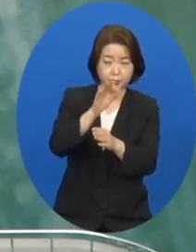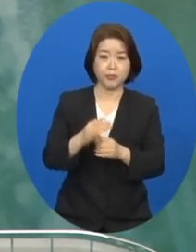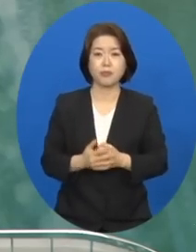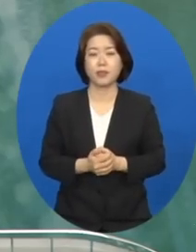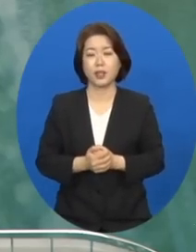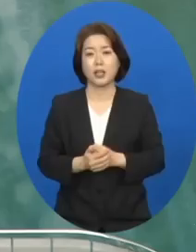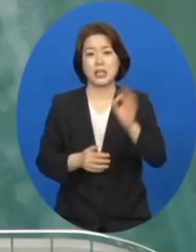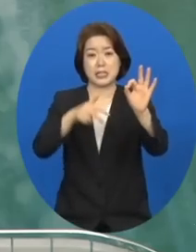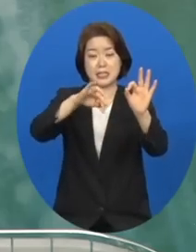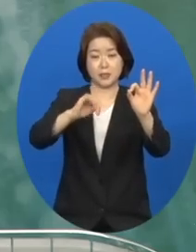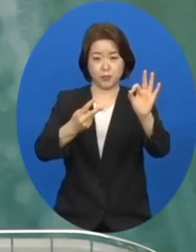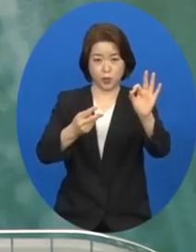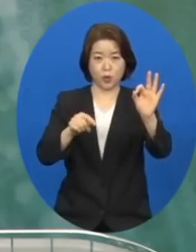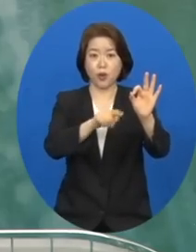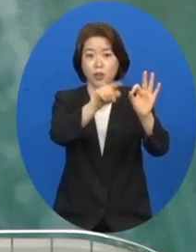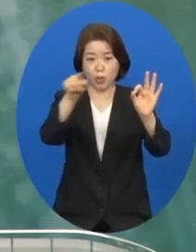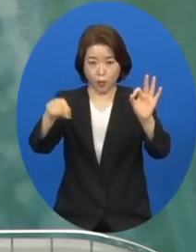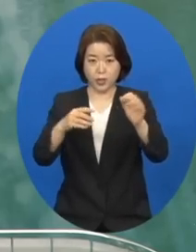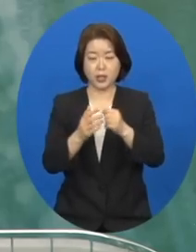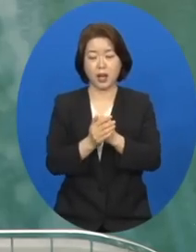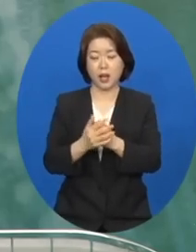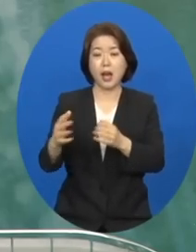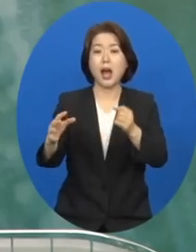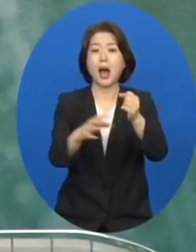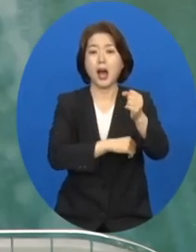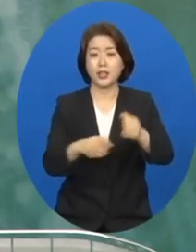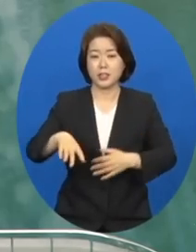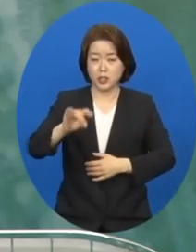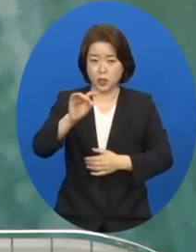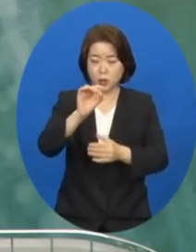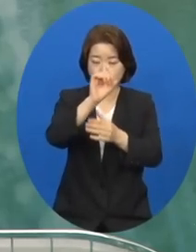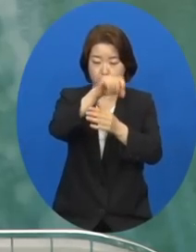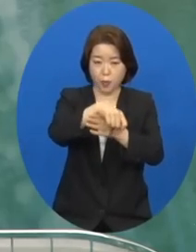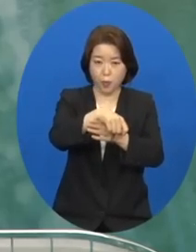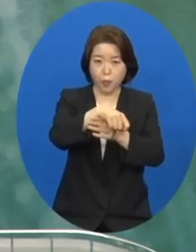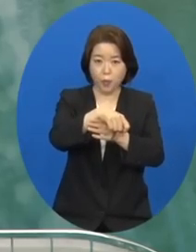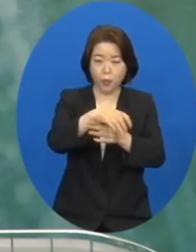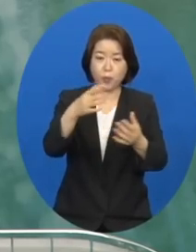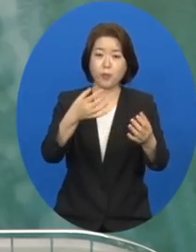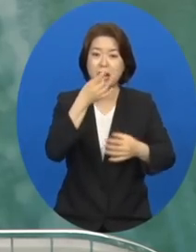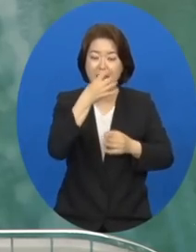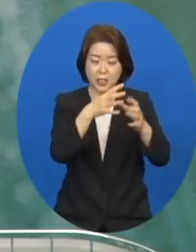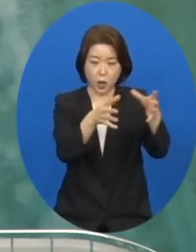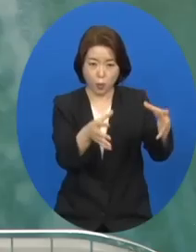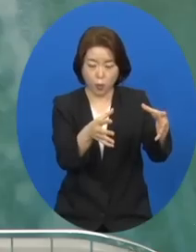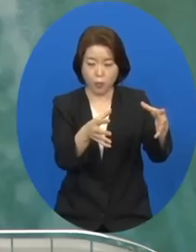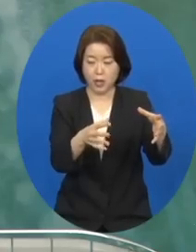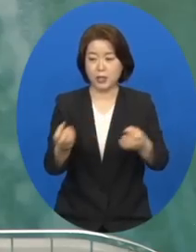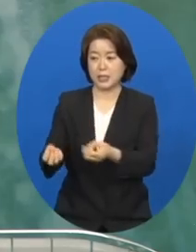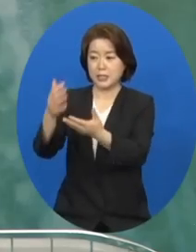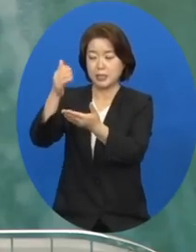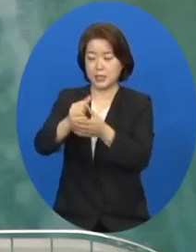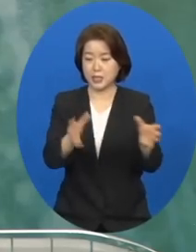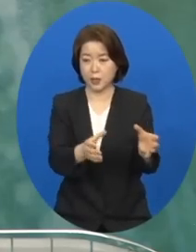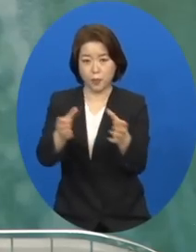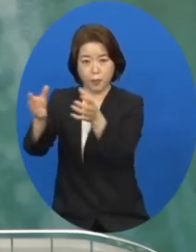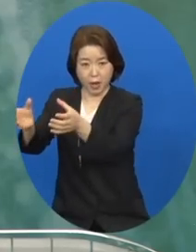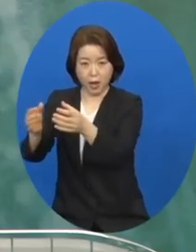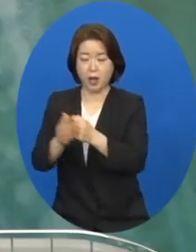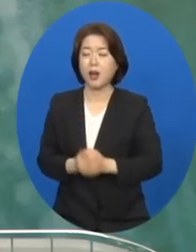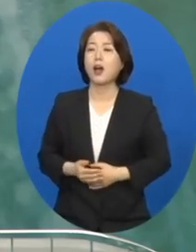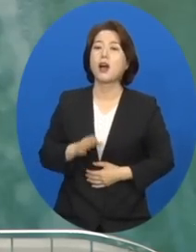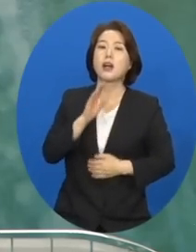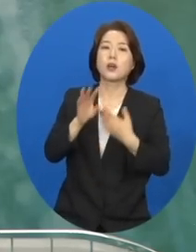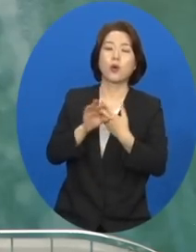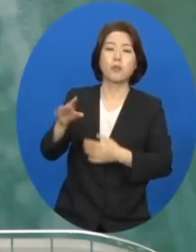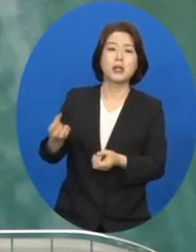10절에 기대하겠습니다 너희가 거둔 첫 곡식 딴 을 재 사장에게 다져 가라 그러면 제사장이 그의 곡식들을